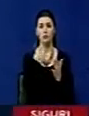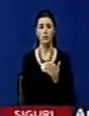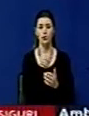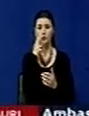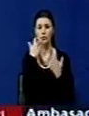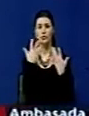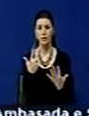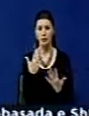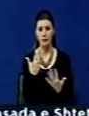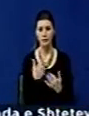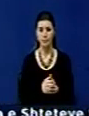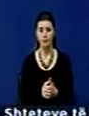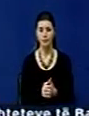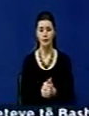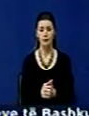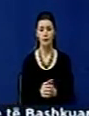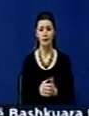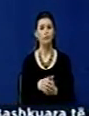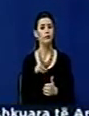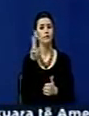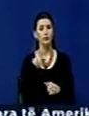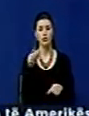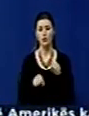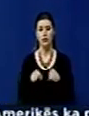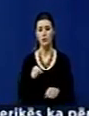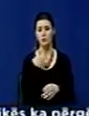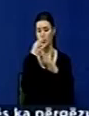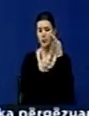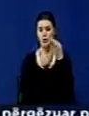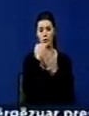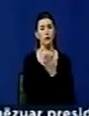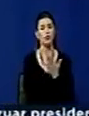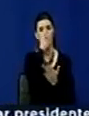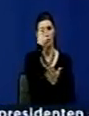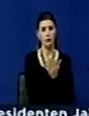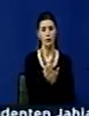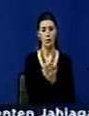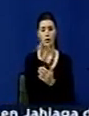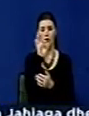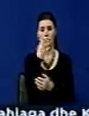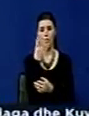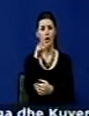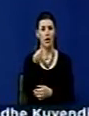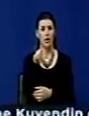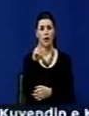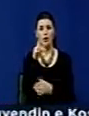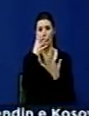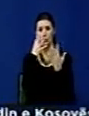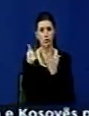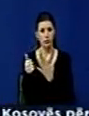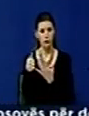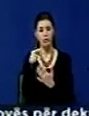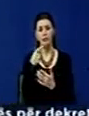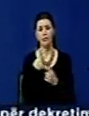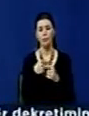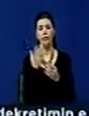27.280 familje. Për pos disiplinimit skemës, zbatimi ligjit 04L96 dhe